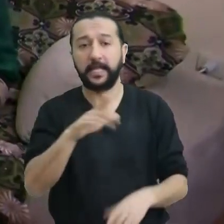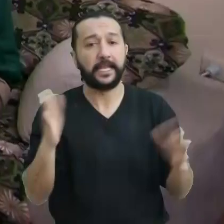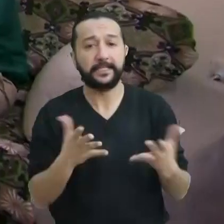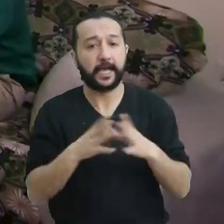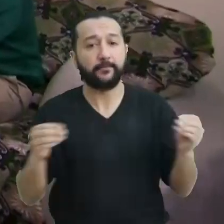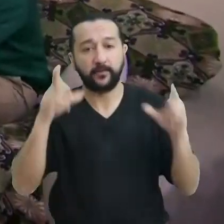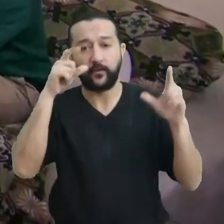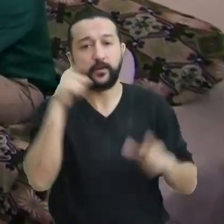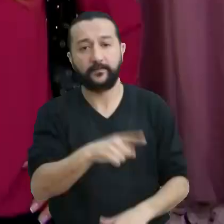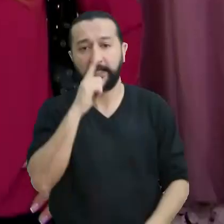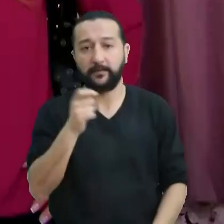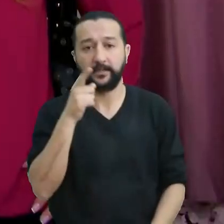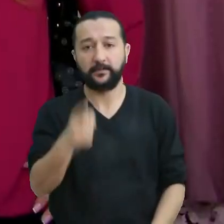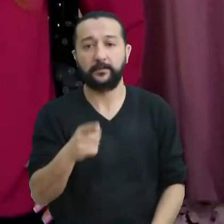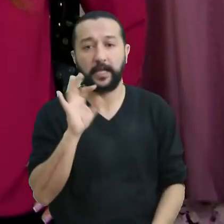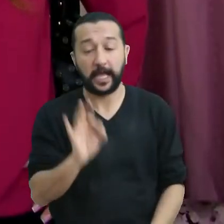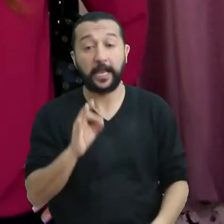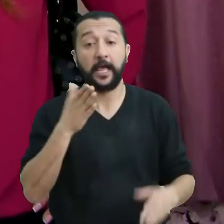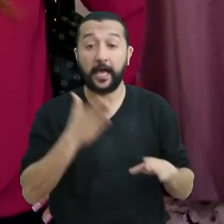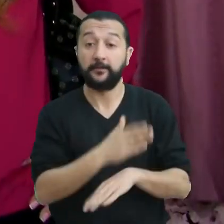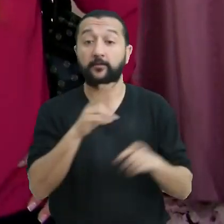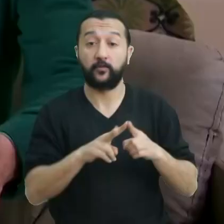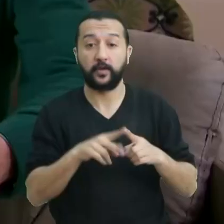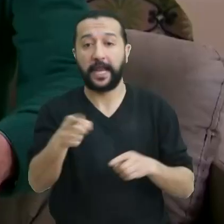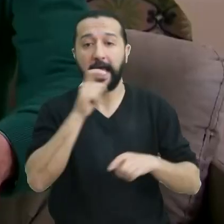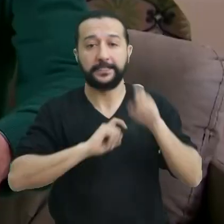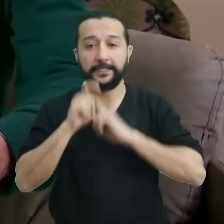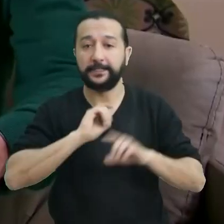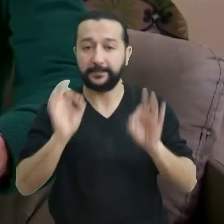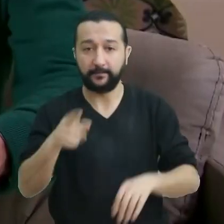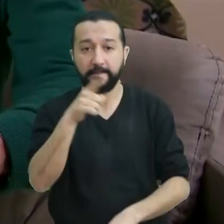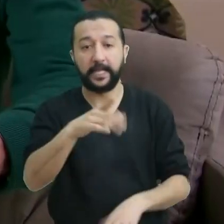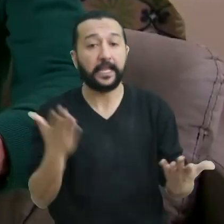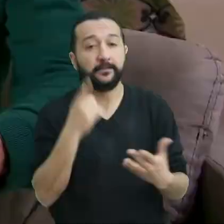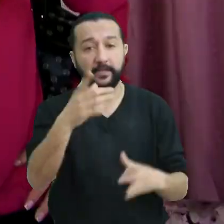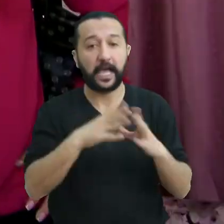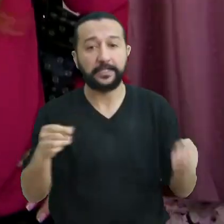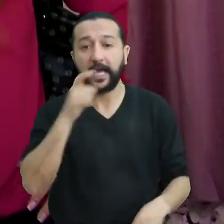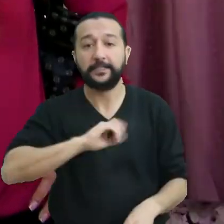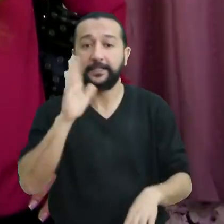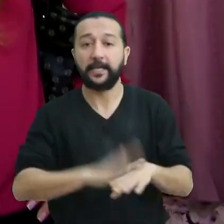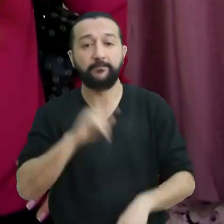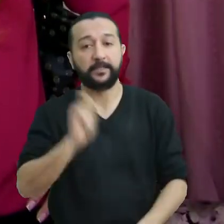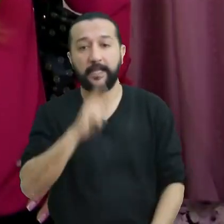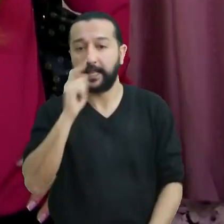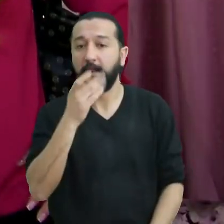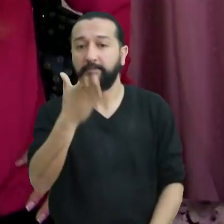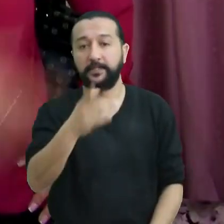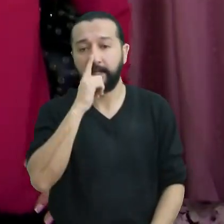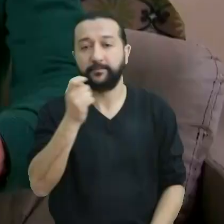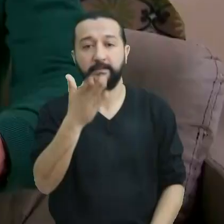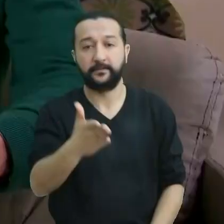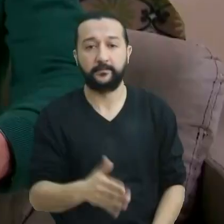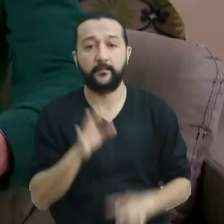Nasıl kaybedersiniz o fotoğrafı? Yani hadi Nurhan Sakar. Sen nasıl böyle bir halt yedin ha? Sen nasıl böyle bir halt